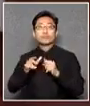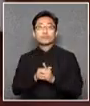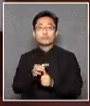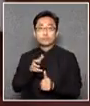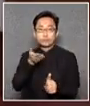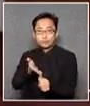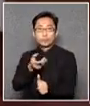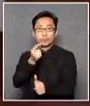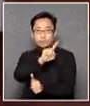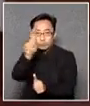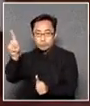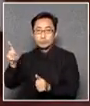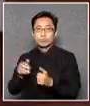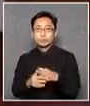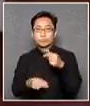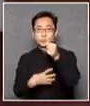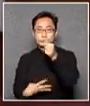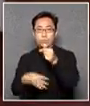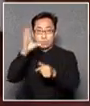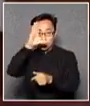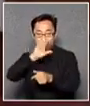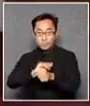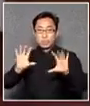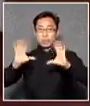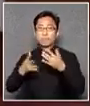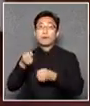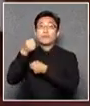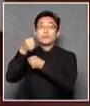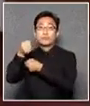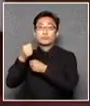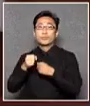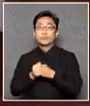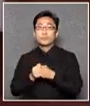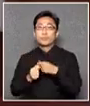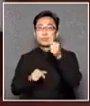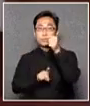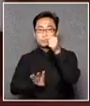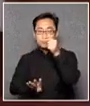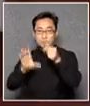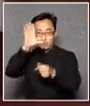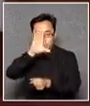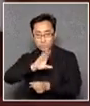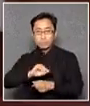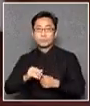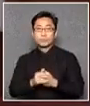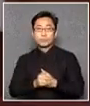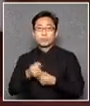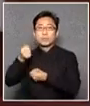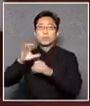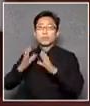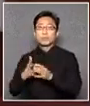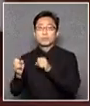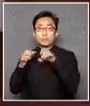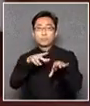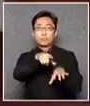任。10月4日的晚上，一批示威者衝出10月14日的晚上，一批示威者衝出金鐘龍